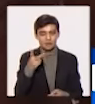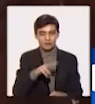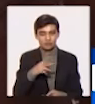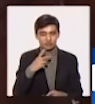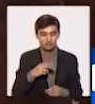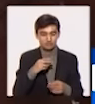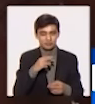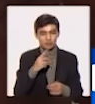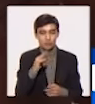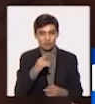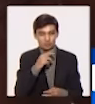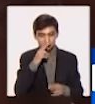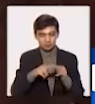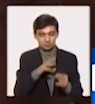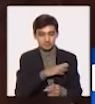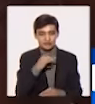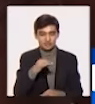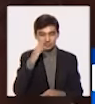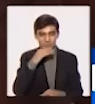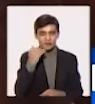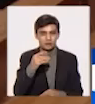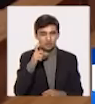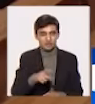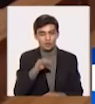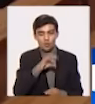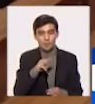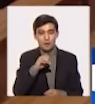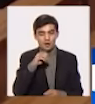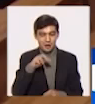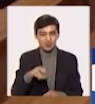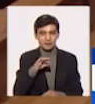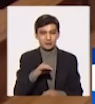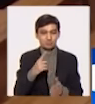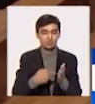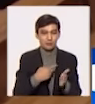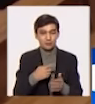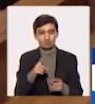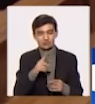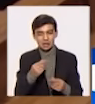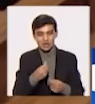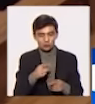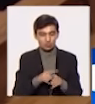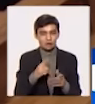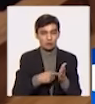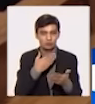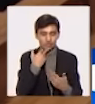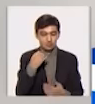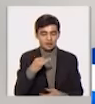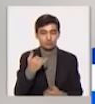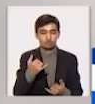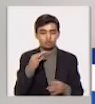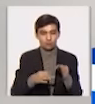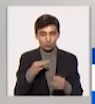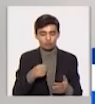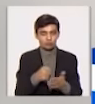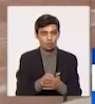Қапыда қайғы жұтқан әке сүйте тұра айыпталушыдан моральдық не материалдық шығын талап етпепті. Тек бүгін басталған сот соңына